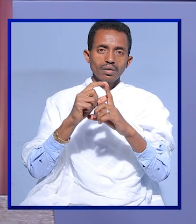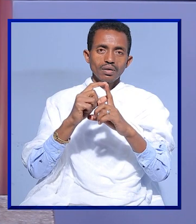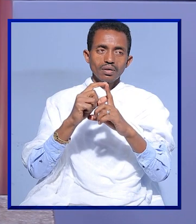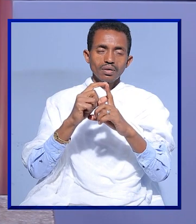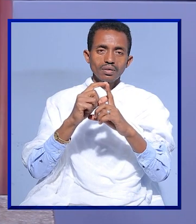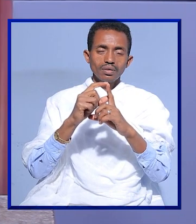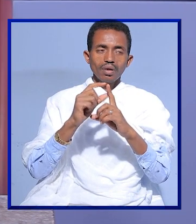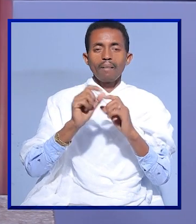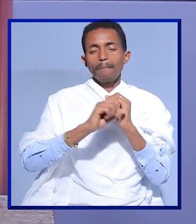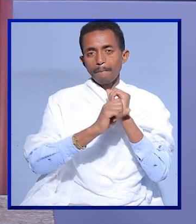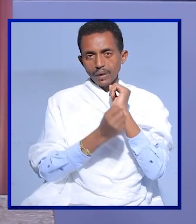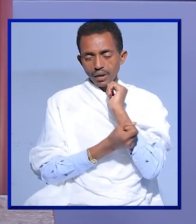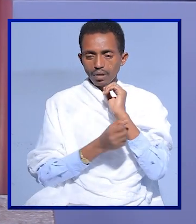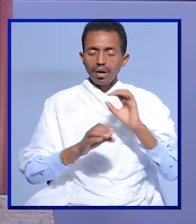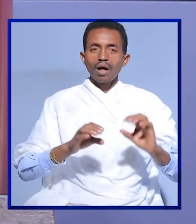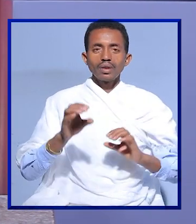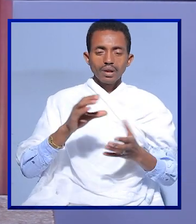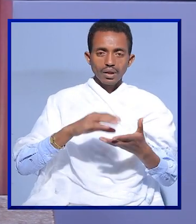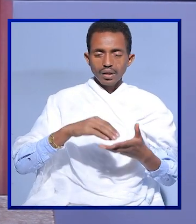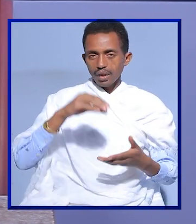መንሻ አድርገን እንማማራለን።